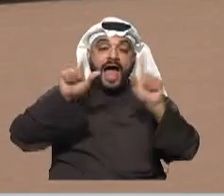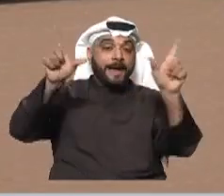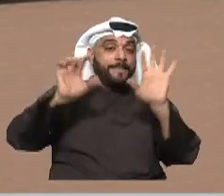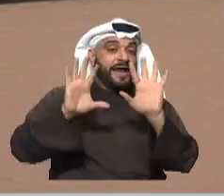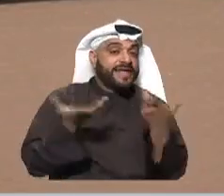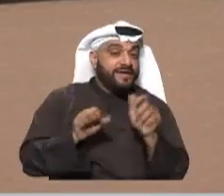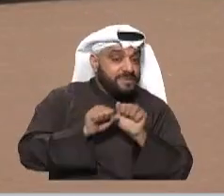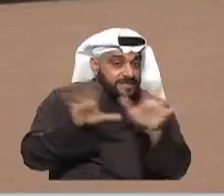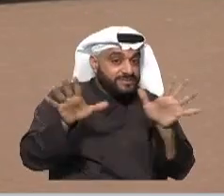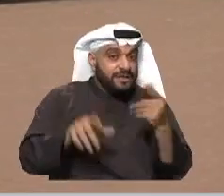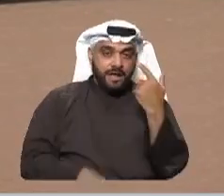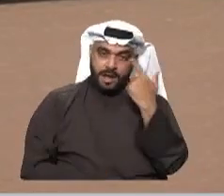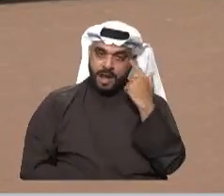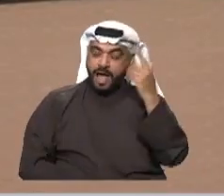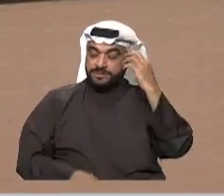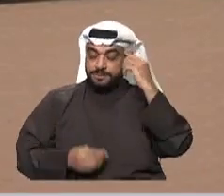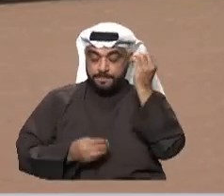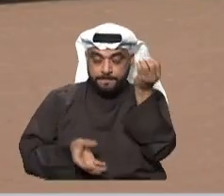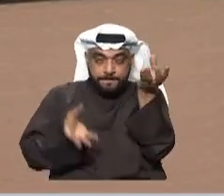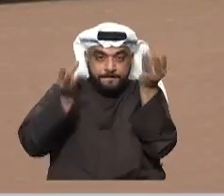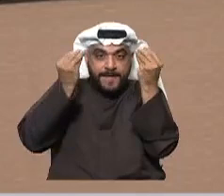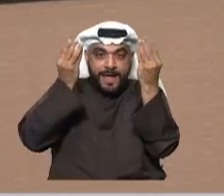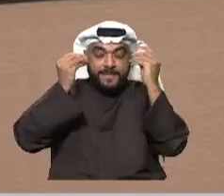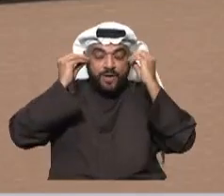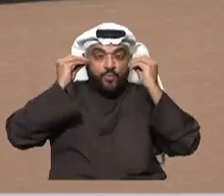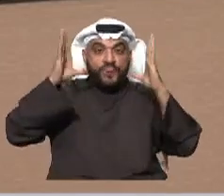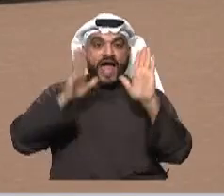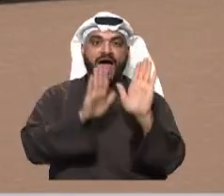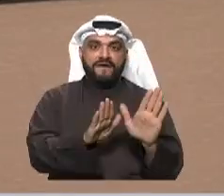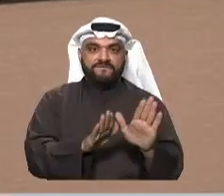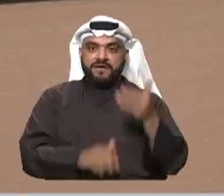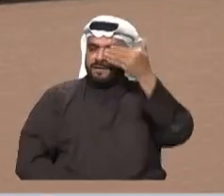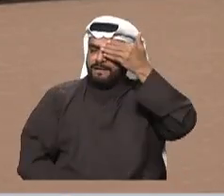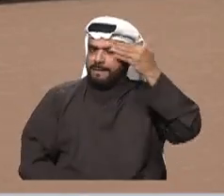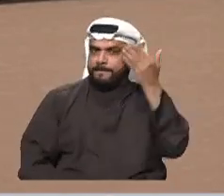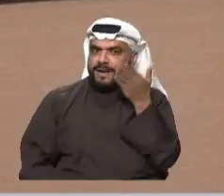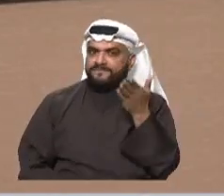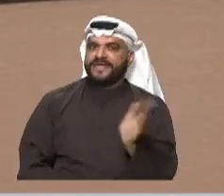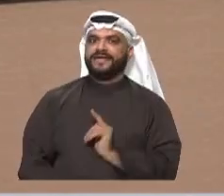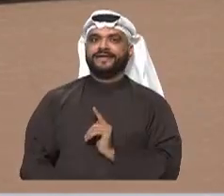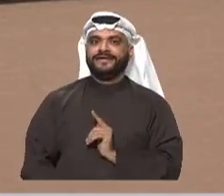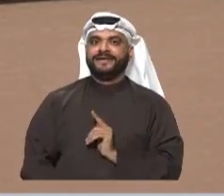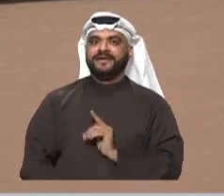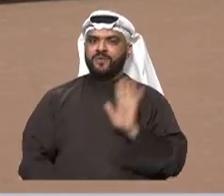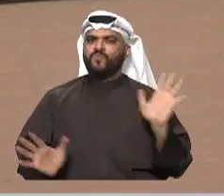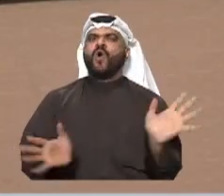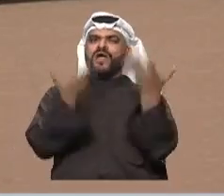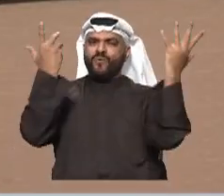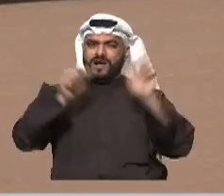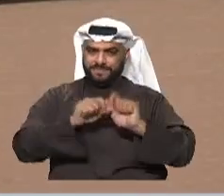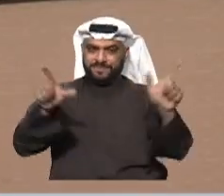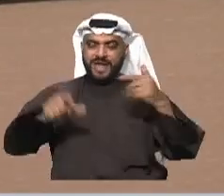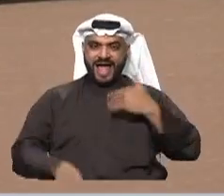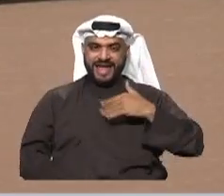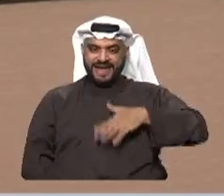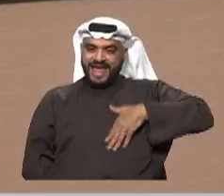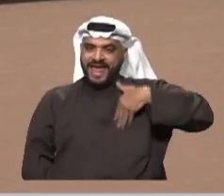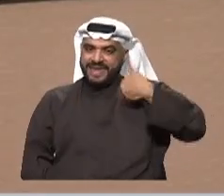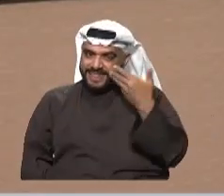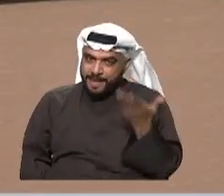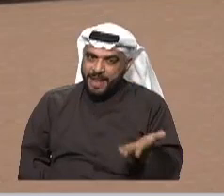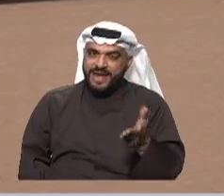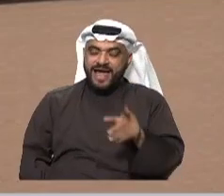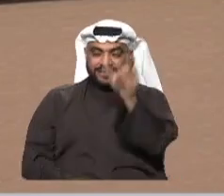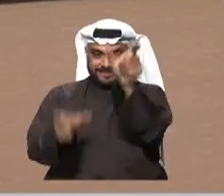انه يكون رجل مثقف واعي مطلع باحث جيد لذلك اعتقد اتمنى اليوم التوفيق ل-